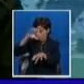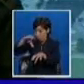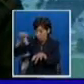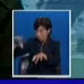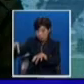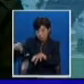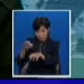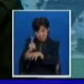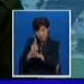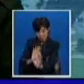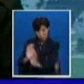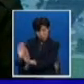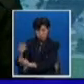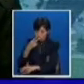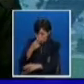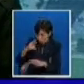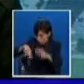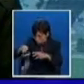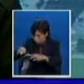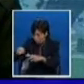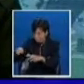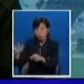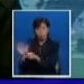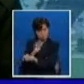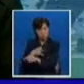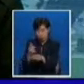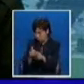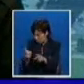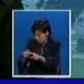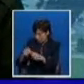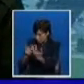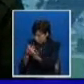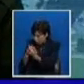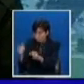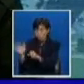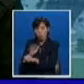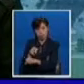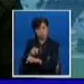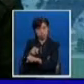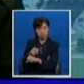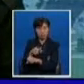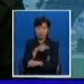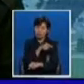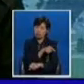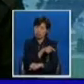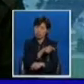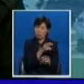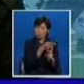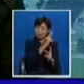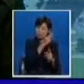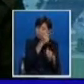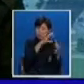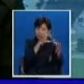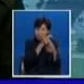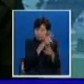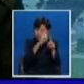ที่อยู่ตาม ยังคงคลังอยู่ครบ ในการควบคุมของเราตามกฎระเบียบอยู่นะครับเพราะฉะนั้นอาวุธส่วนนี้เป็นอาวุ